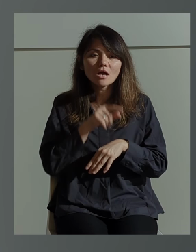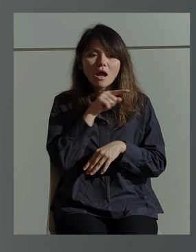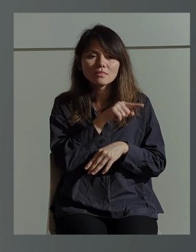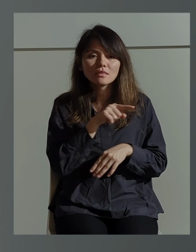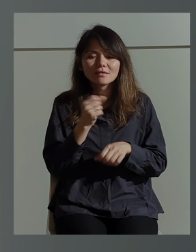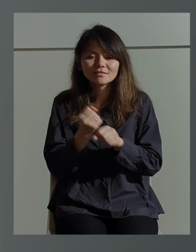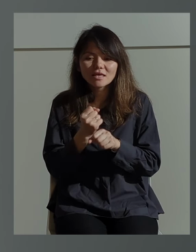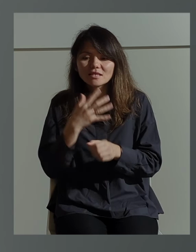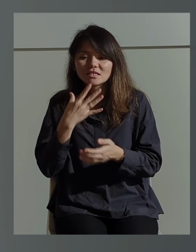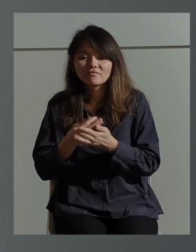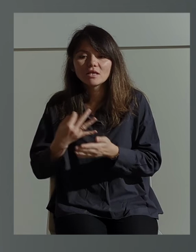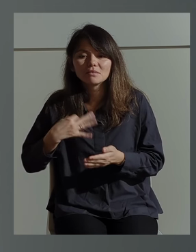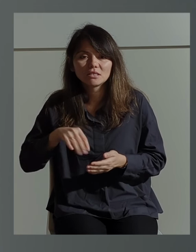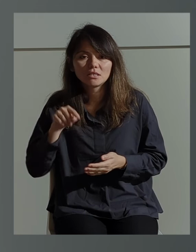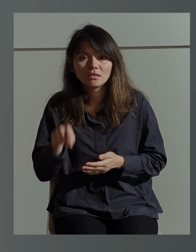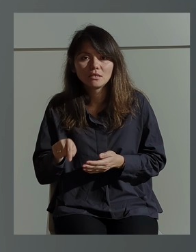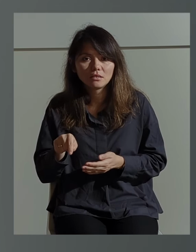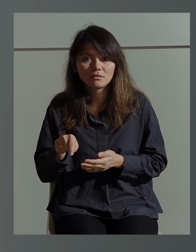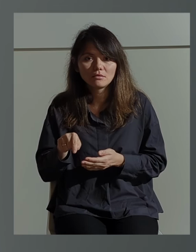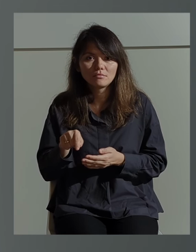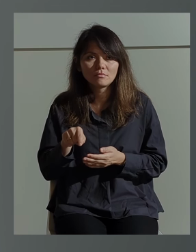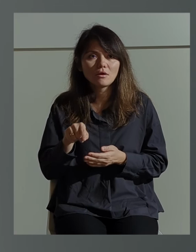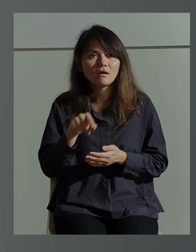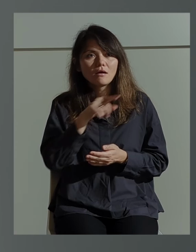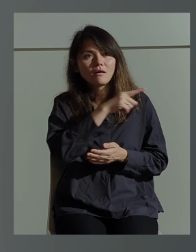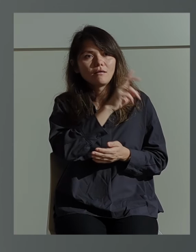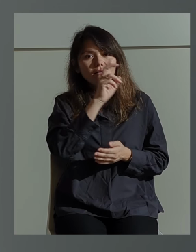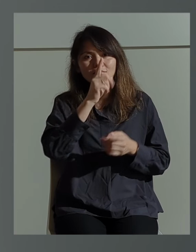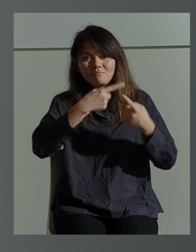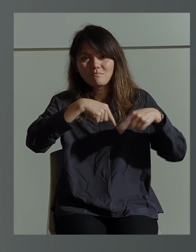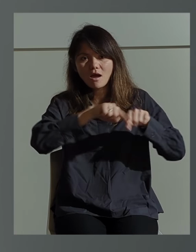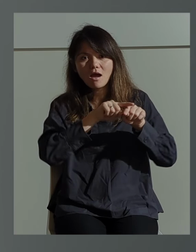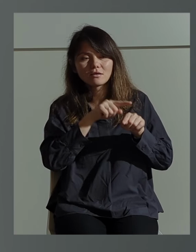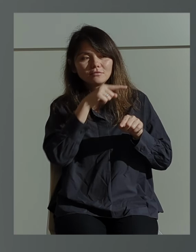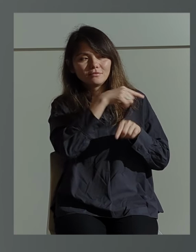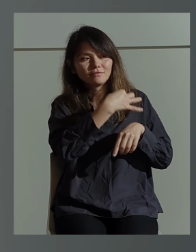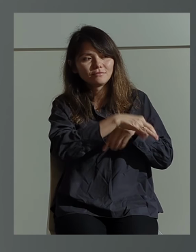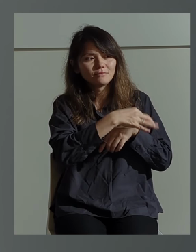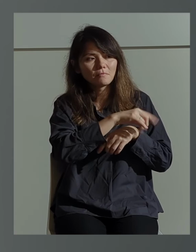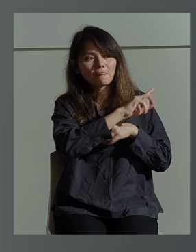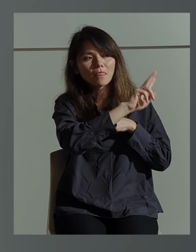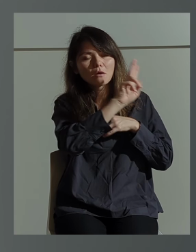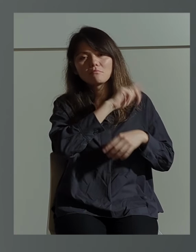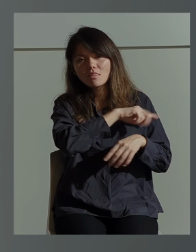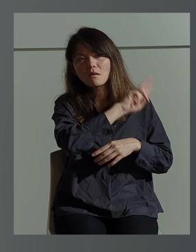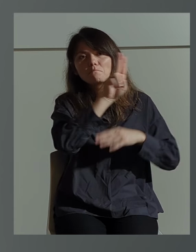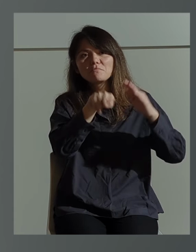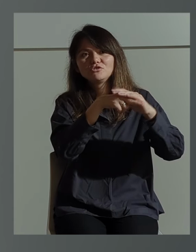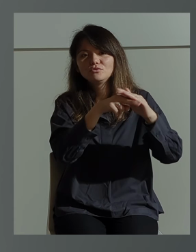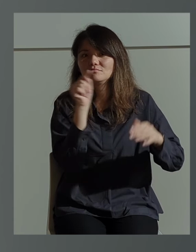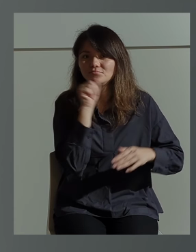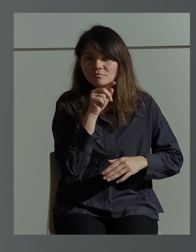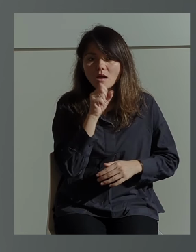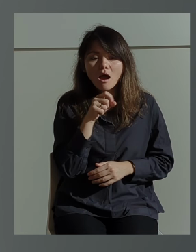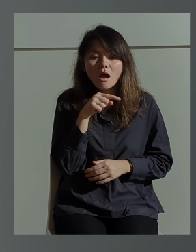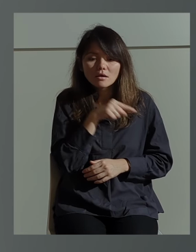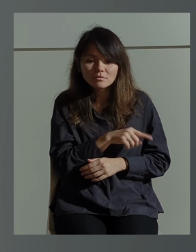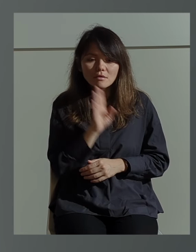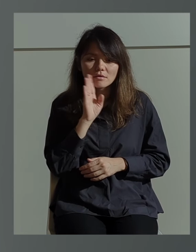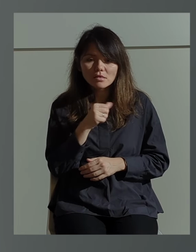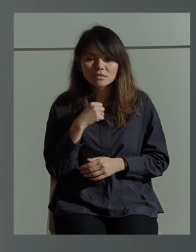своим сыном то что не смогла с ней сделать партия То есть она полностью подчинила его и